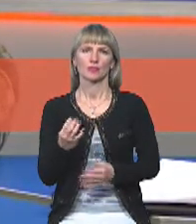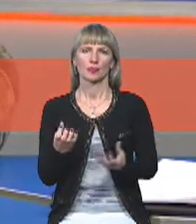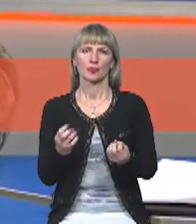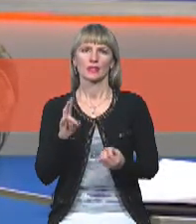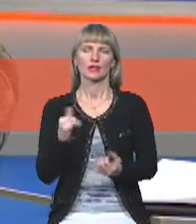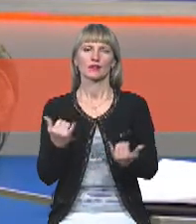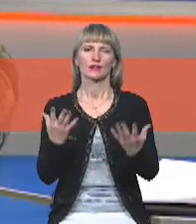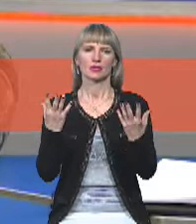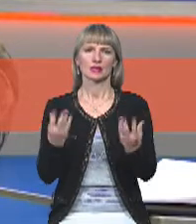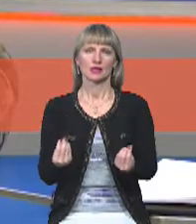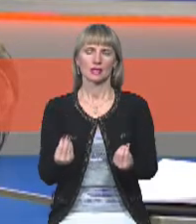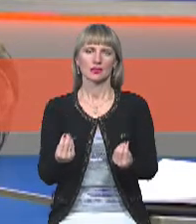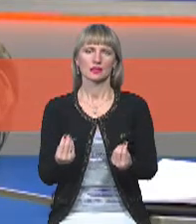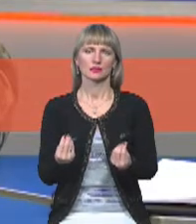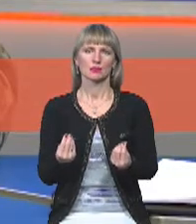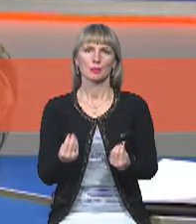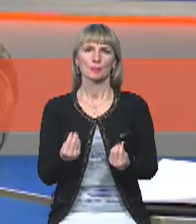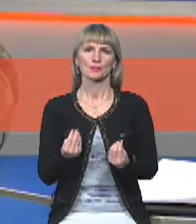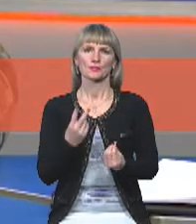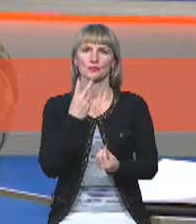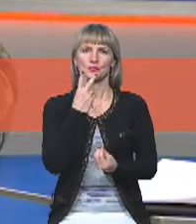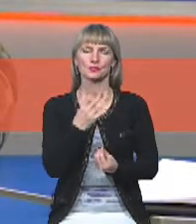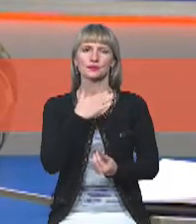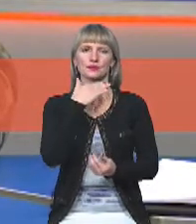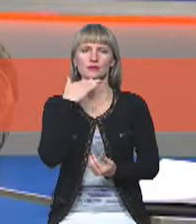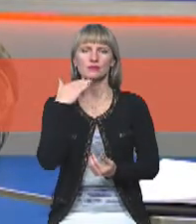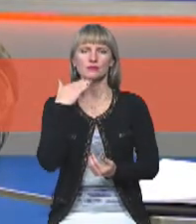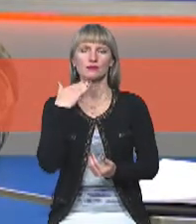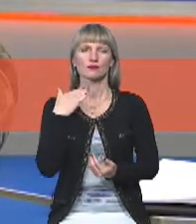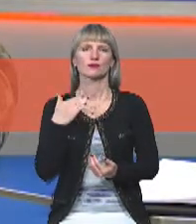на сьогоднішній день розглядається дуже багато